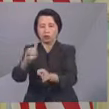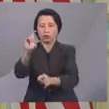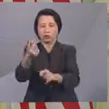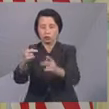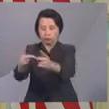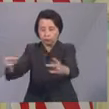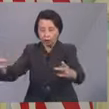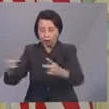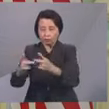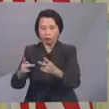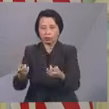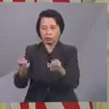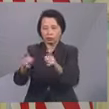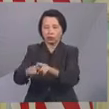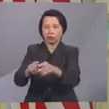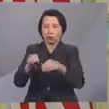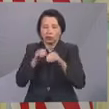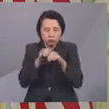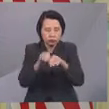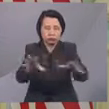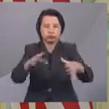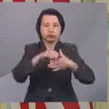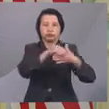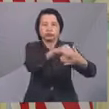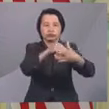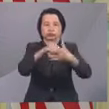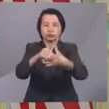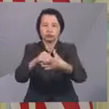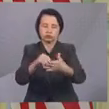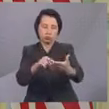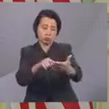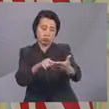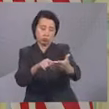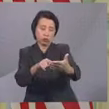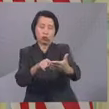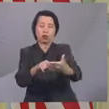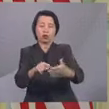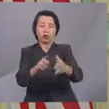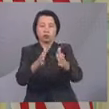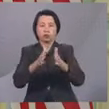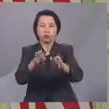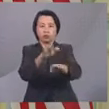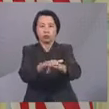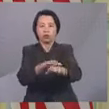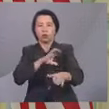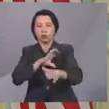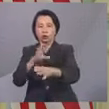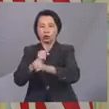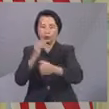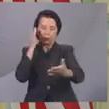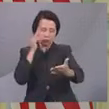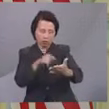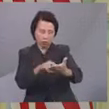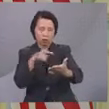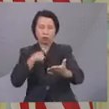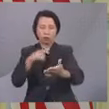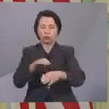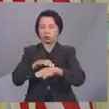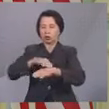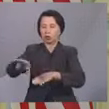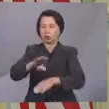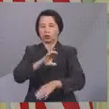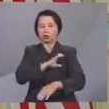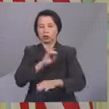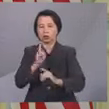sesuatu kawasan, disebarkan dan berita itu dapat kepada pihak polis. Pihak polis terus menghantar anggota